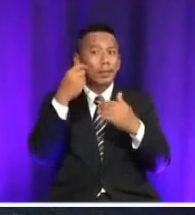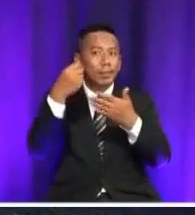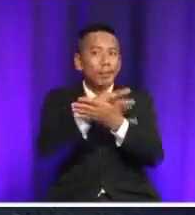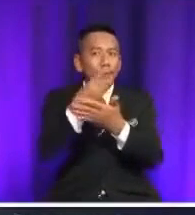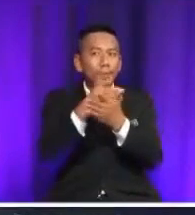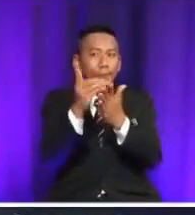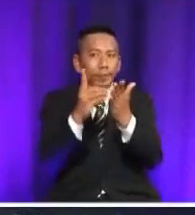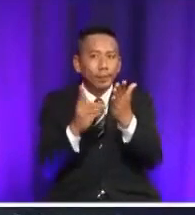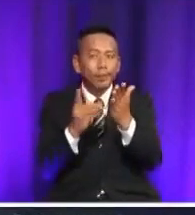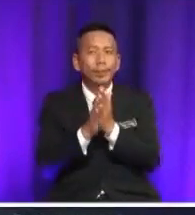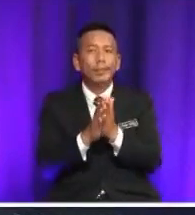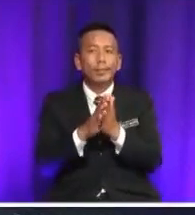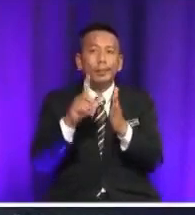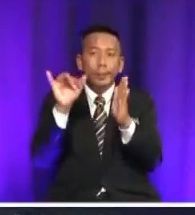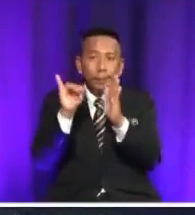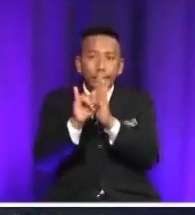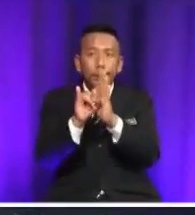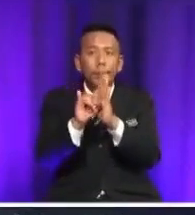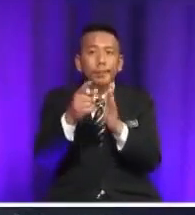letak-letak bergerak